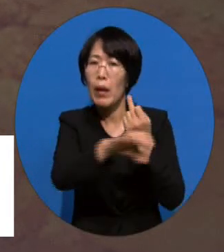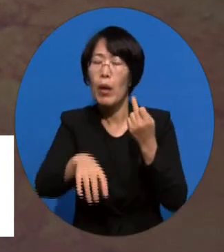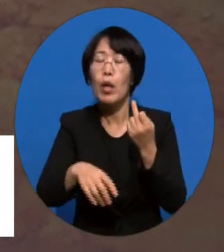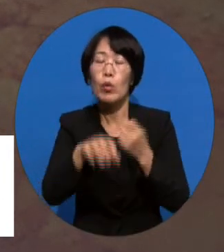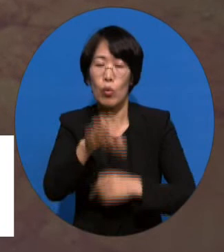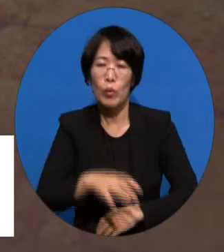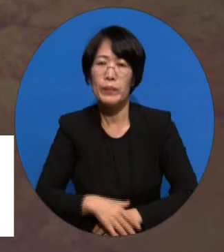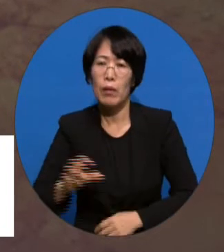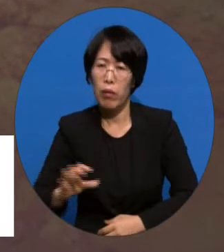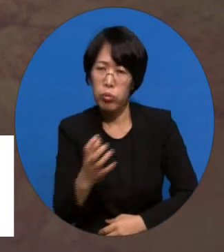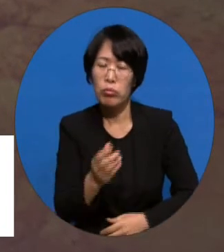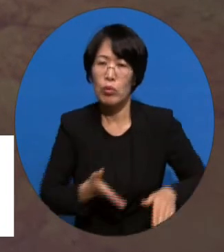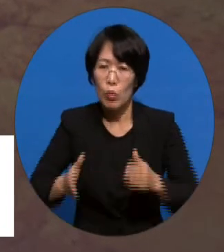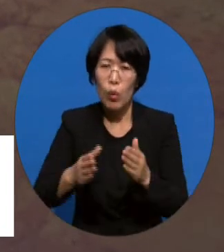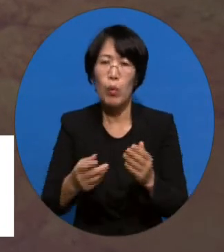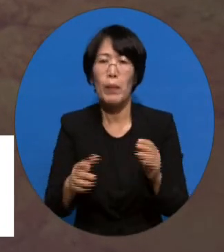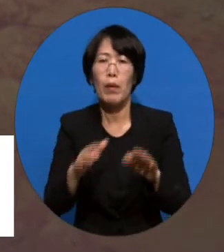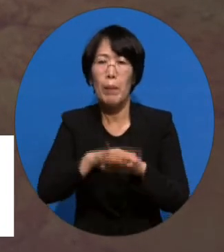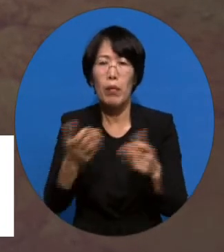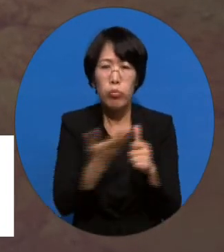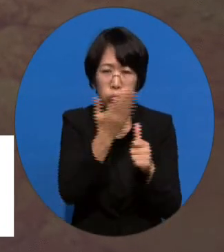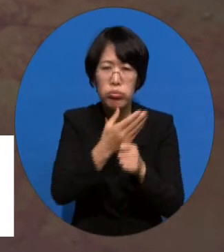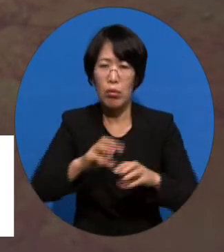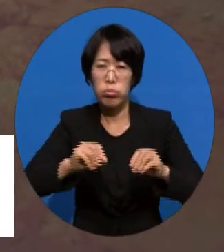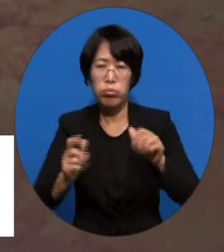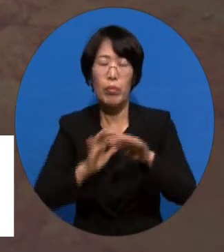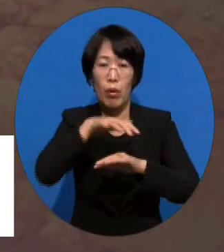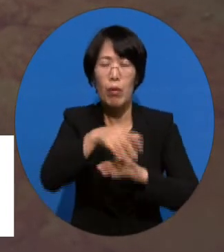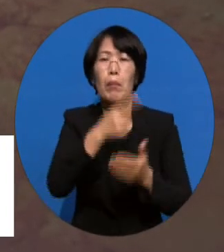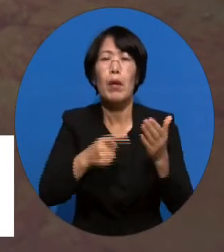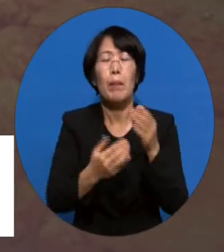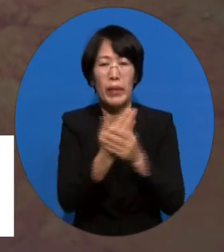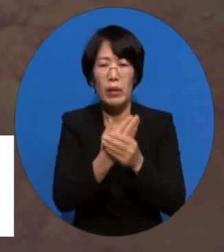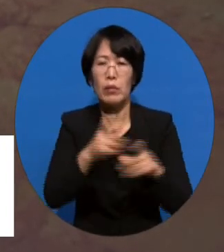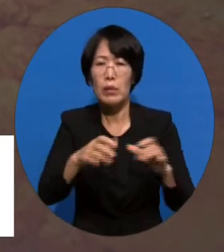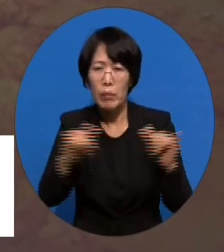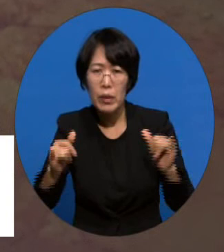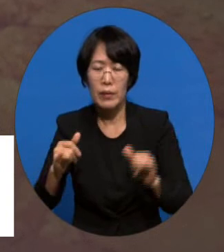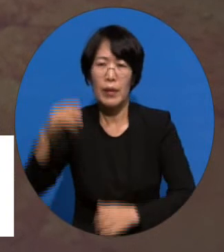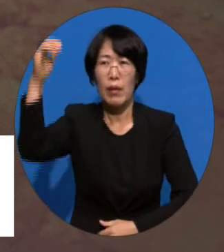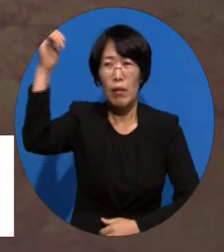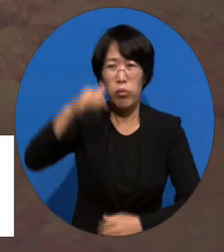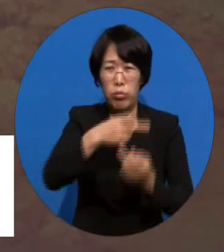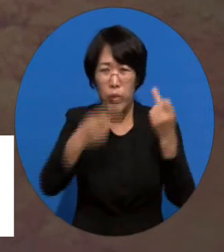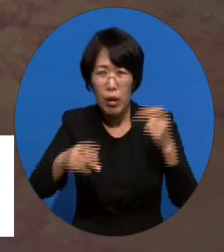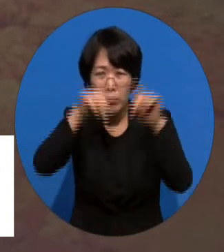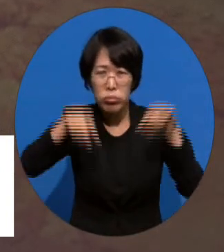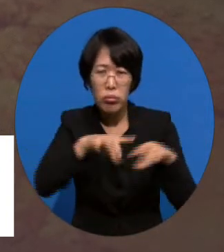이번 태풍으로 도로와 농장에 토사에 잠기는 피해를 입었는데요. 주민들은 산지 태양광 발전 사업을